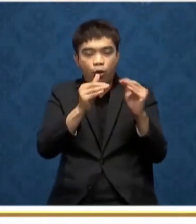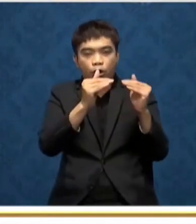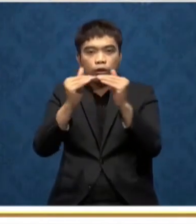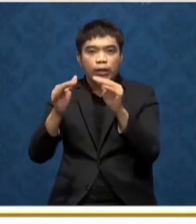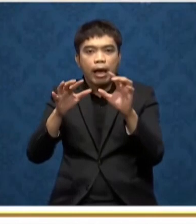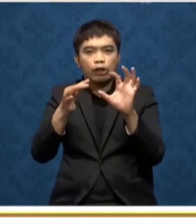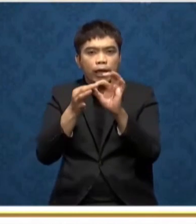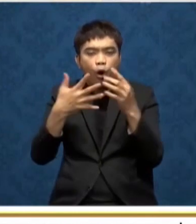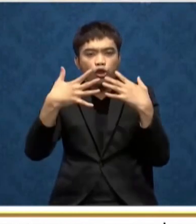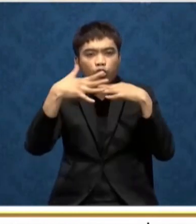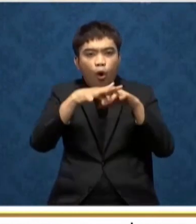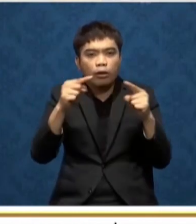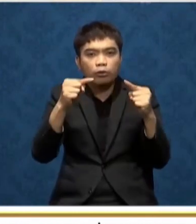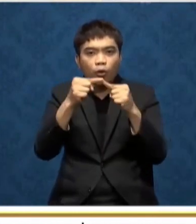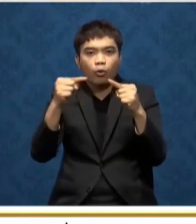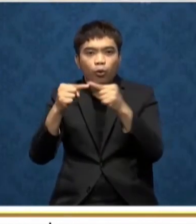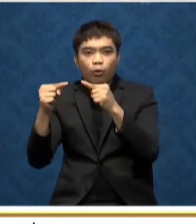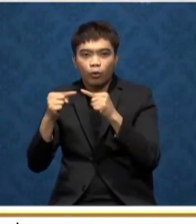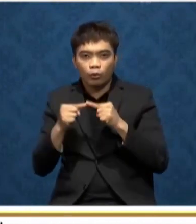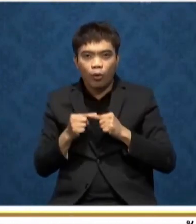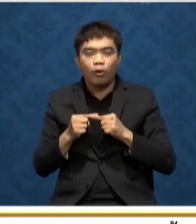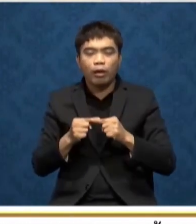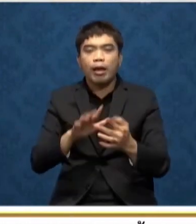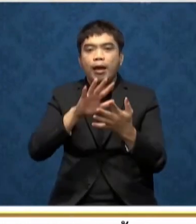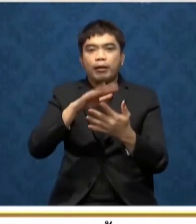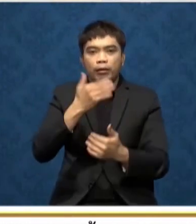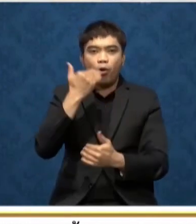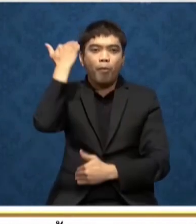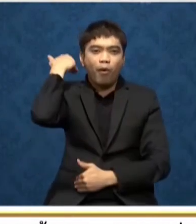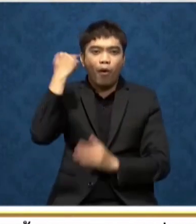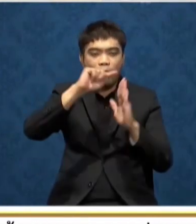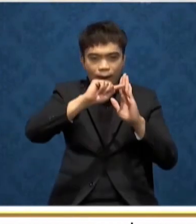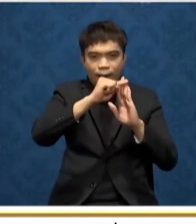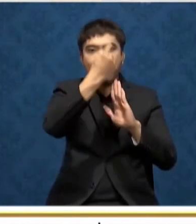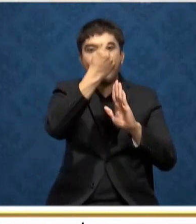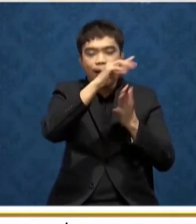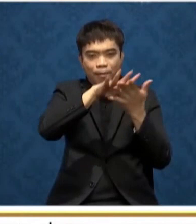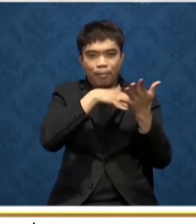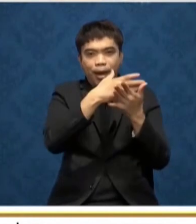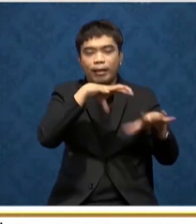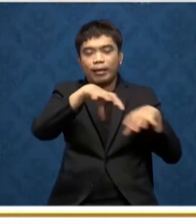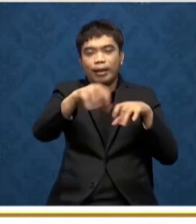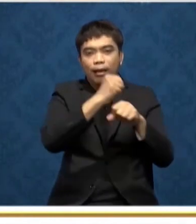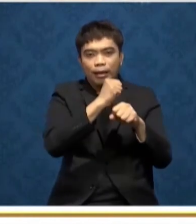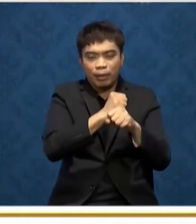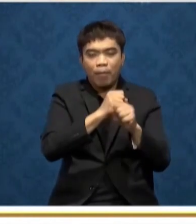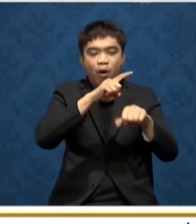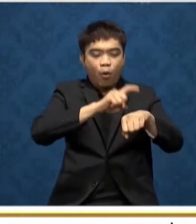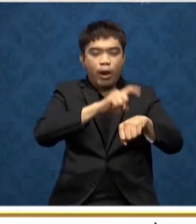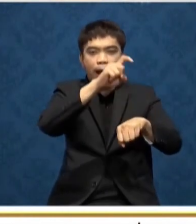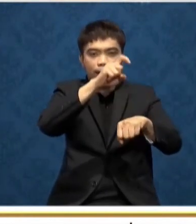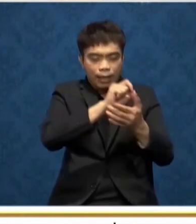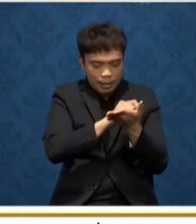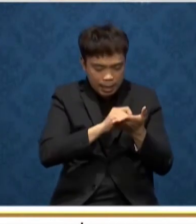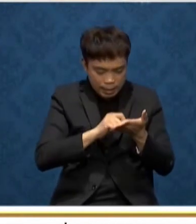มีการตั้งคณะกรรมการปัติรปเทศชุดให่กทำให้ในช่งแรกแรกนั้นต้องเสียเวลากับการร่างแล้วกแ้ไข